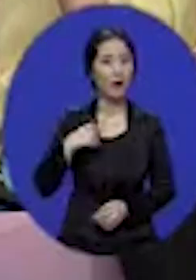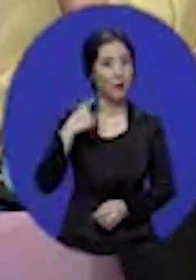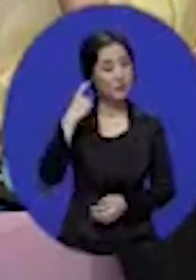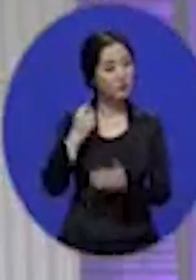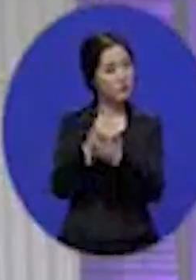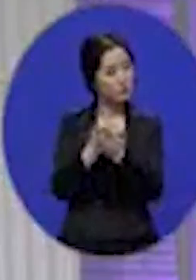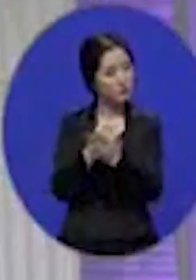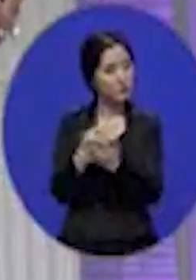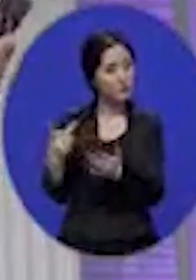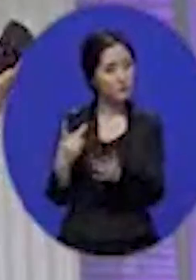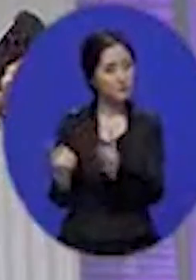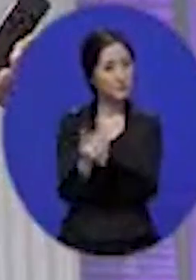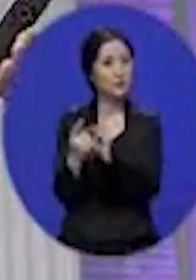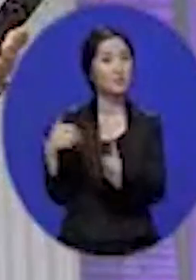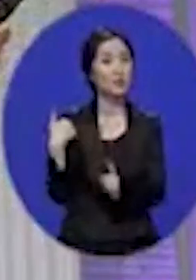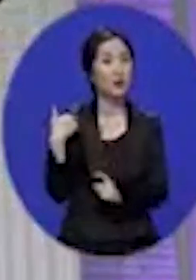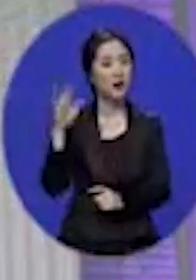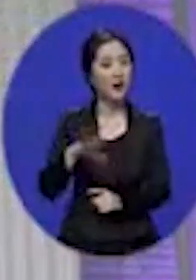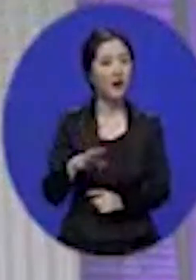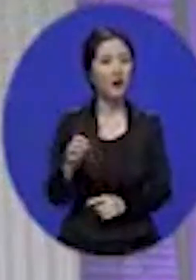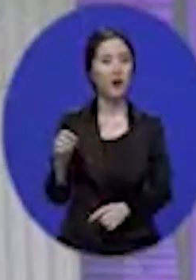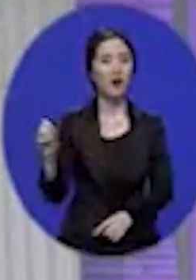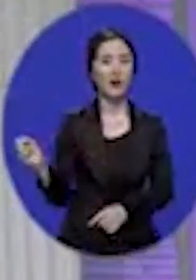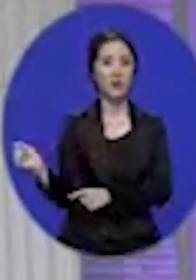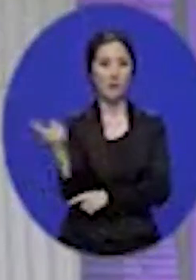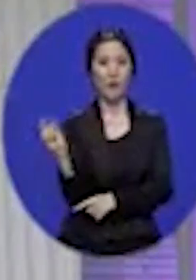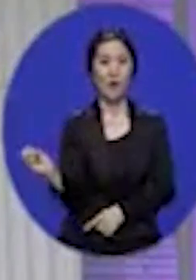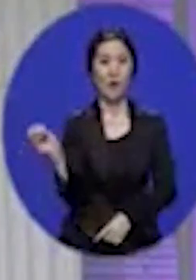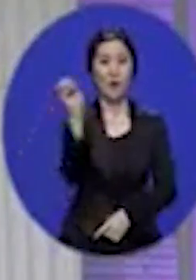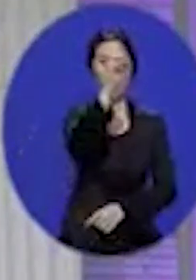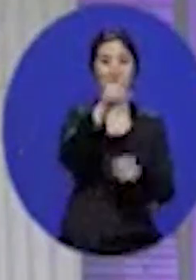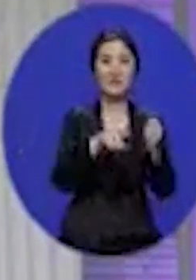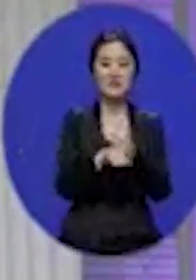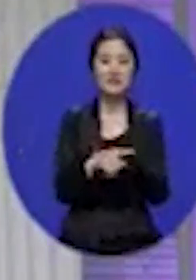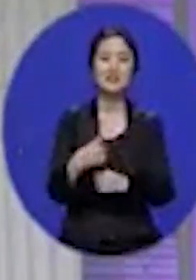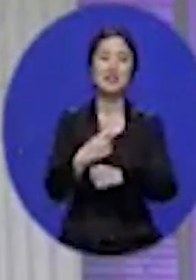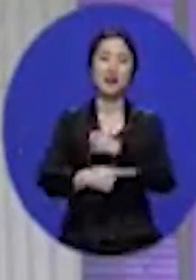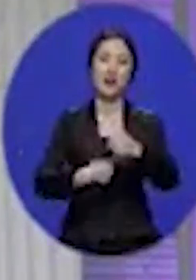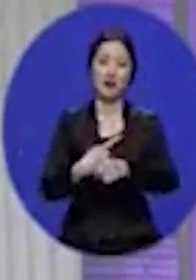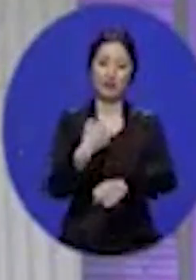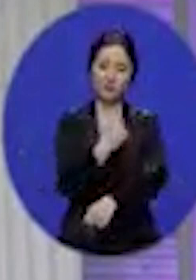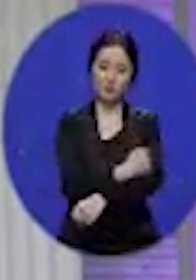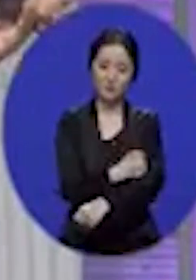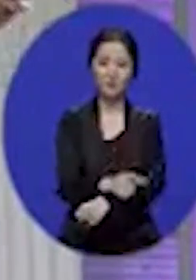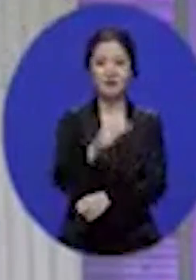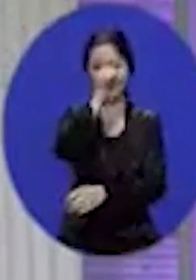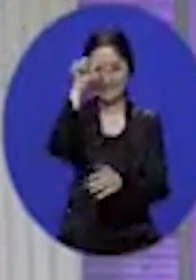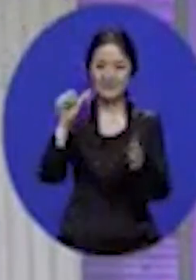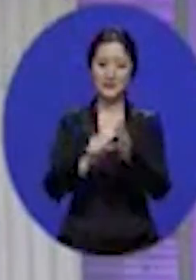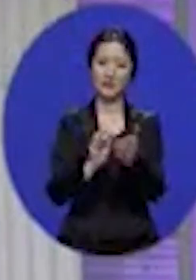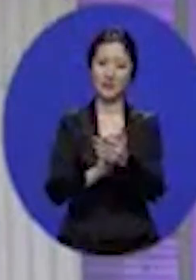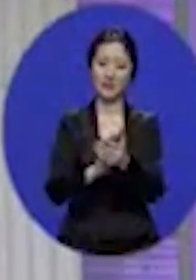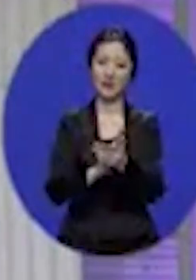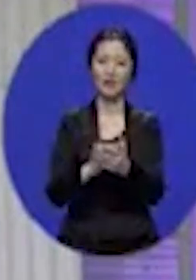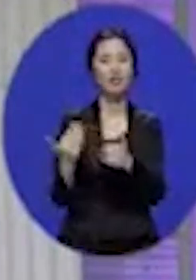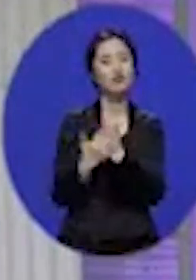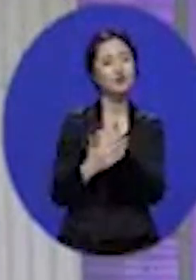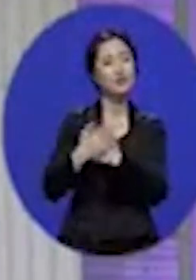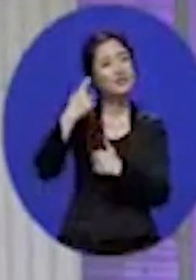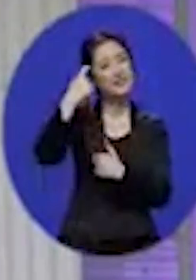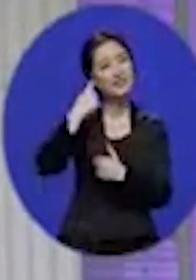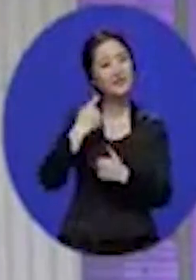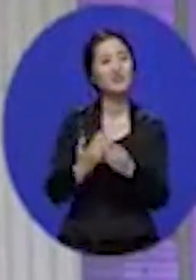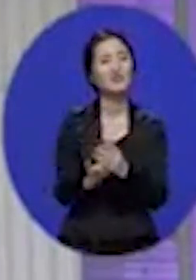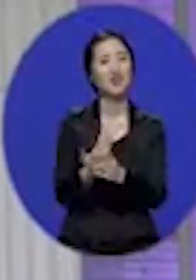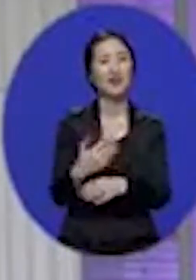이제부터 네 인생은 홈런이다. 너 1년 동안 수고했다. 그런 나 자신의 위로를 제가 받아들였습니다.